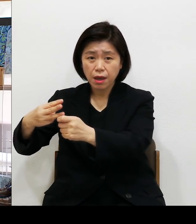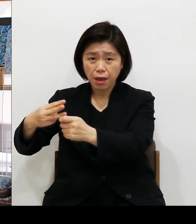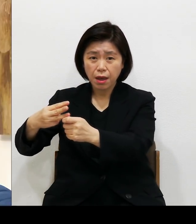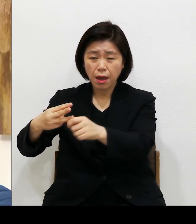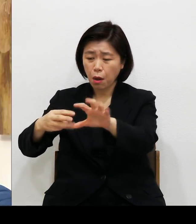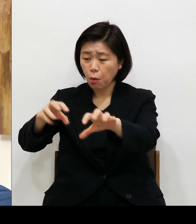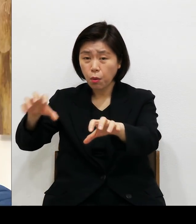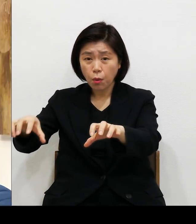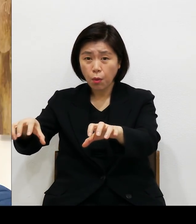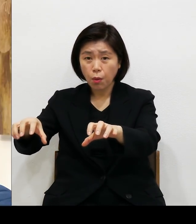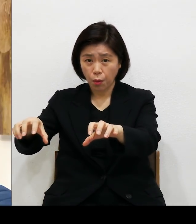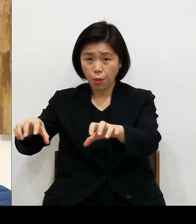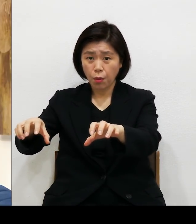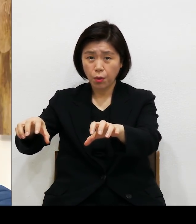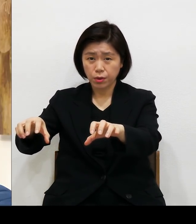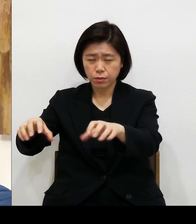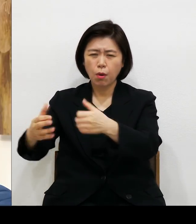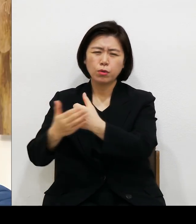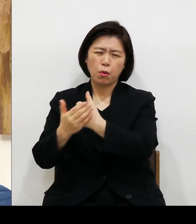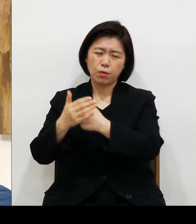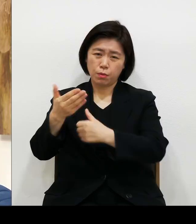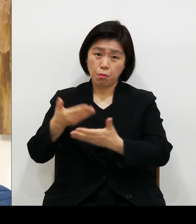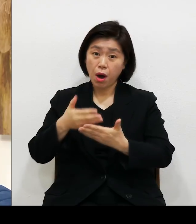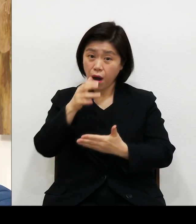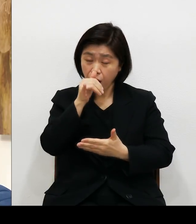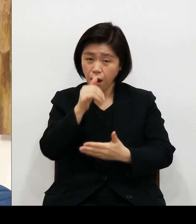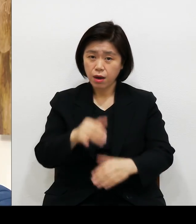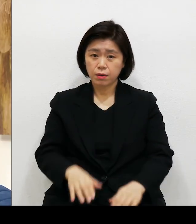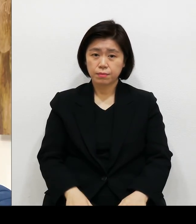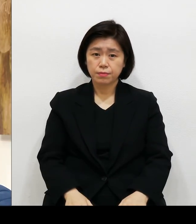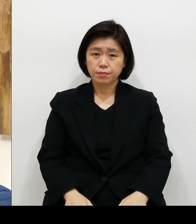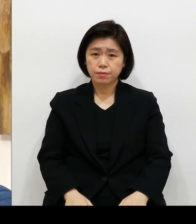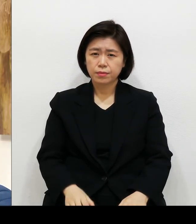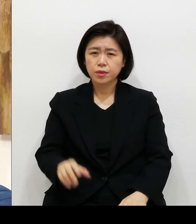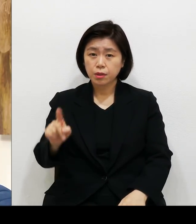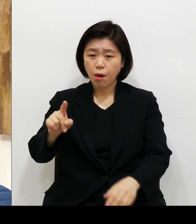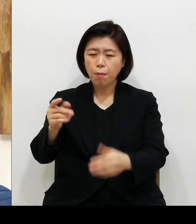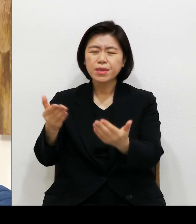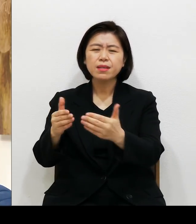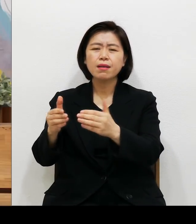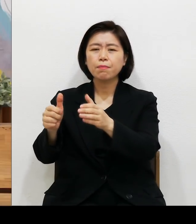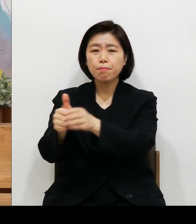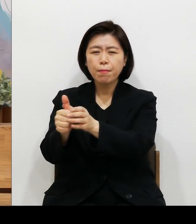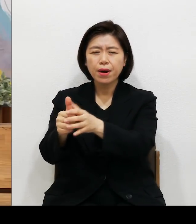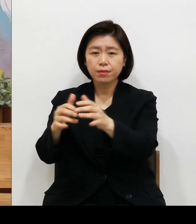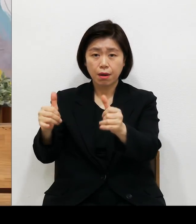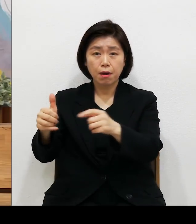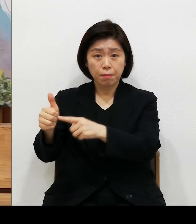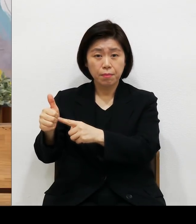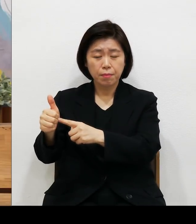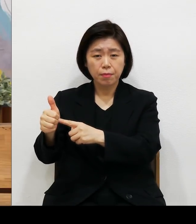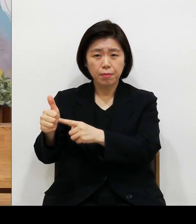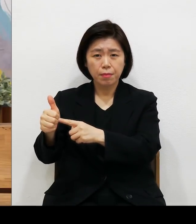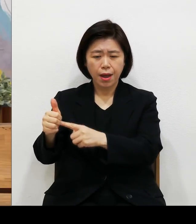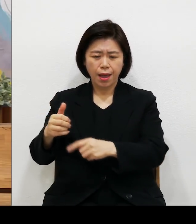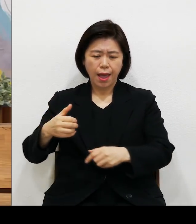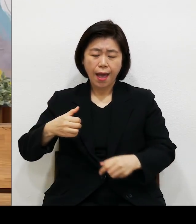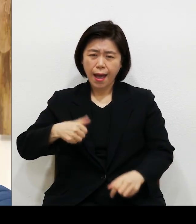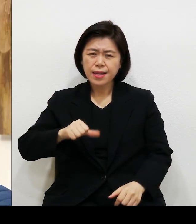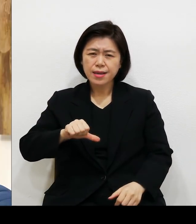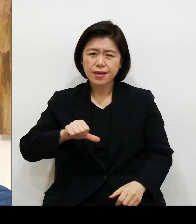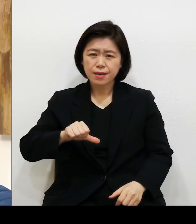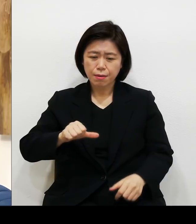법률구조공단에서 하필이면 그 법률구조공단 직원분이 애를 낳은 지 얼마 안 된 애기 아빠였어요. 그러니까 우리 아이가 눈에